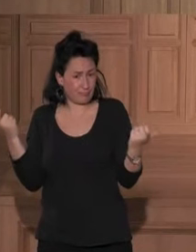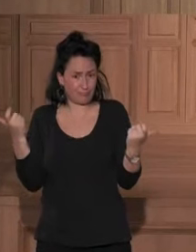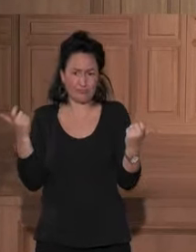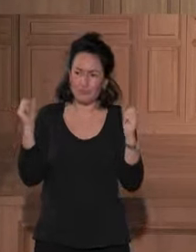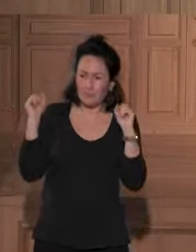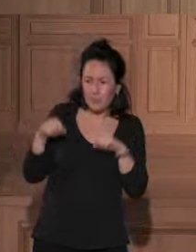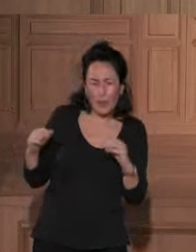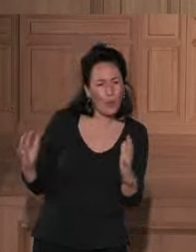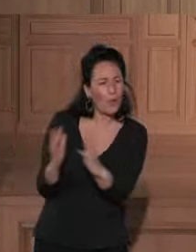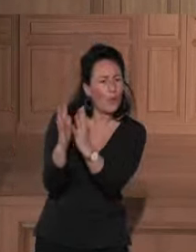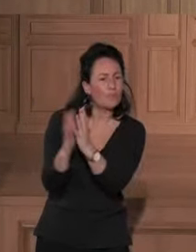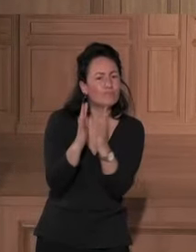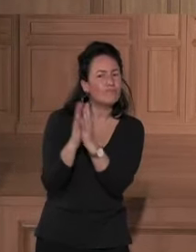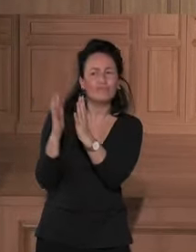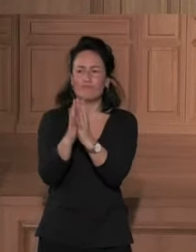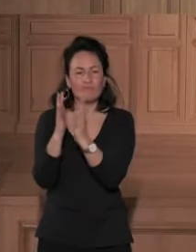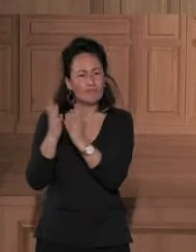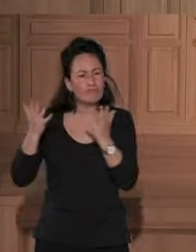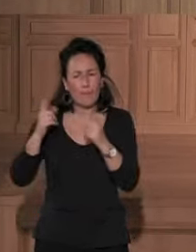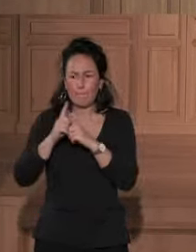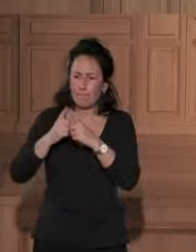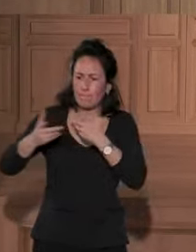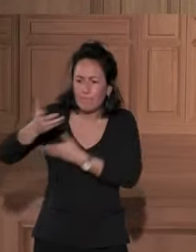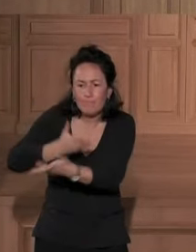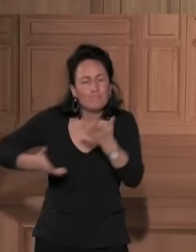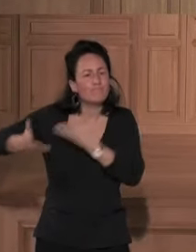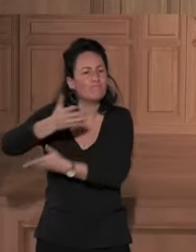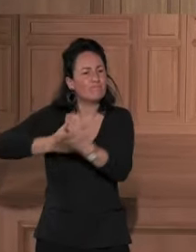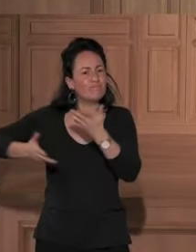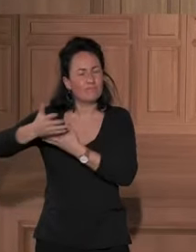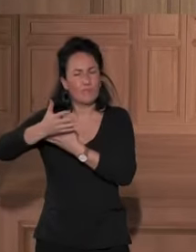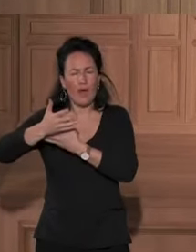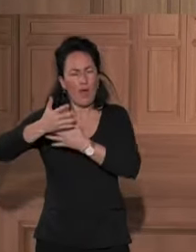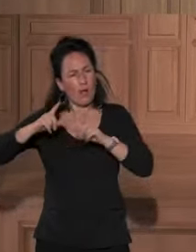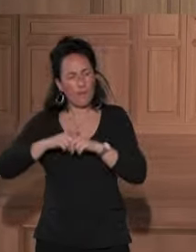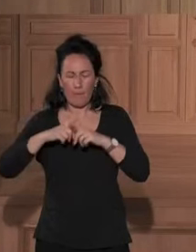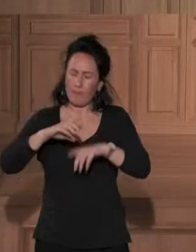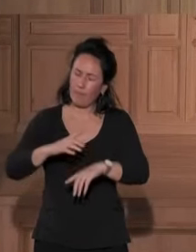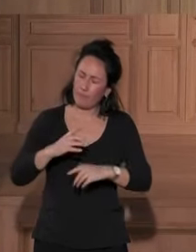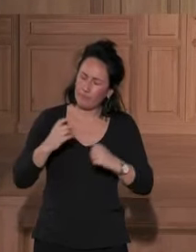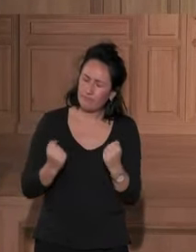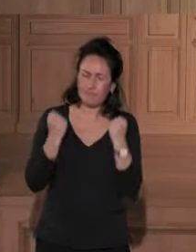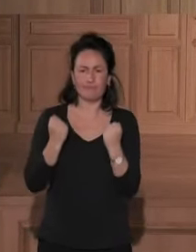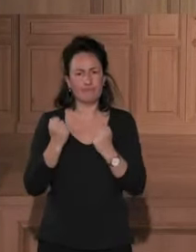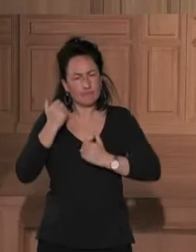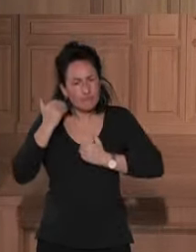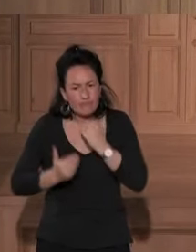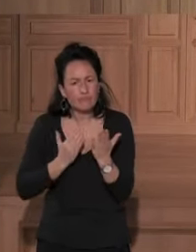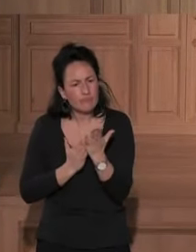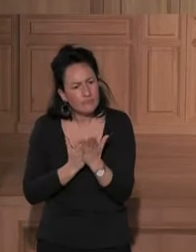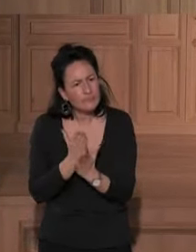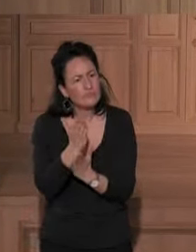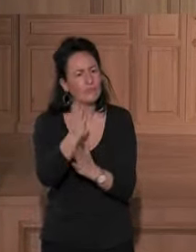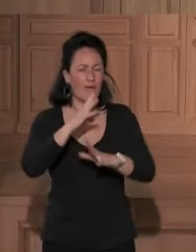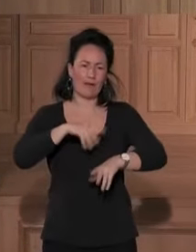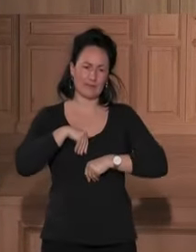retrouver, de s'encourager, de trouver un nouvel élan pour mieux vivre au